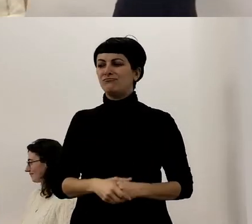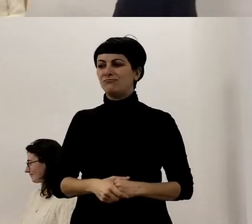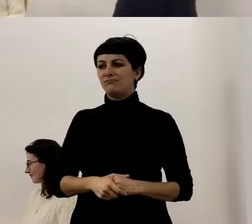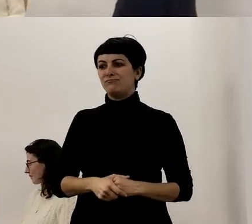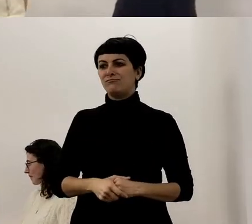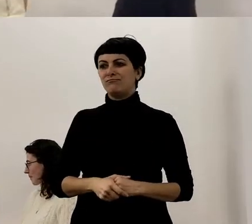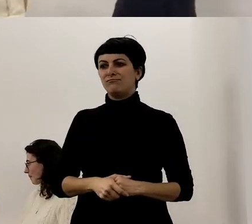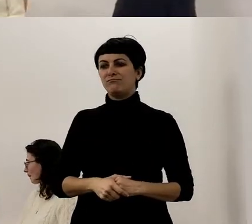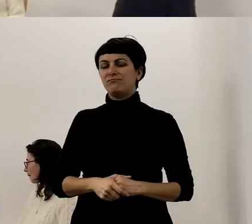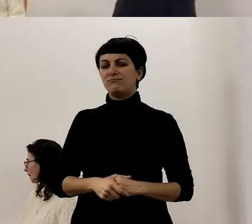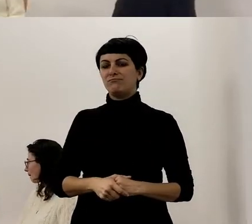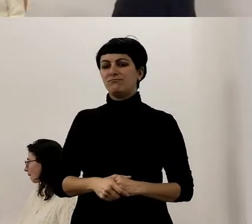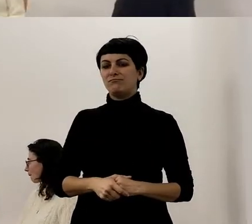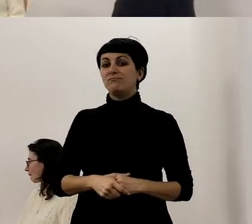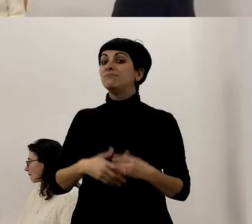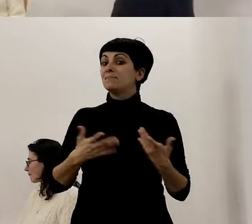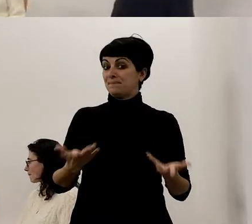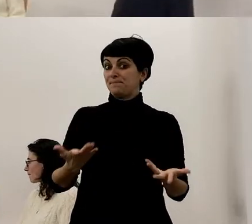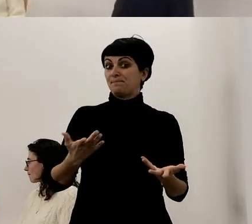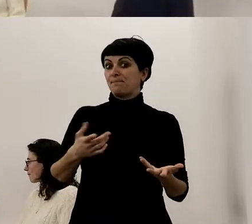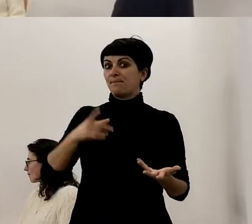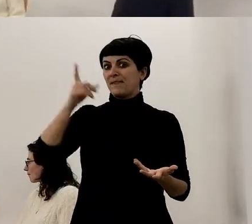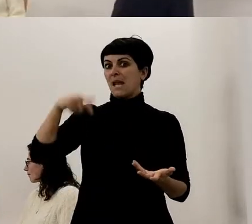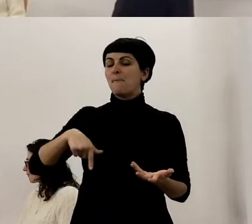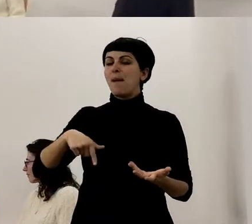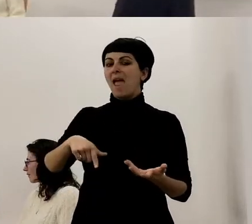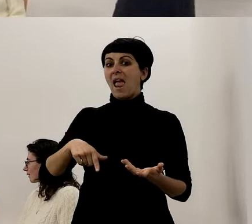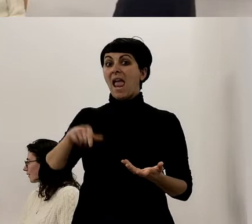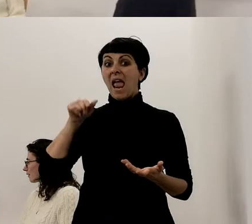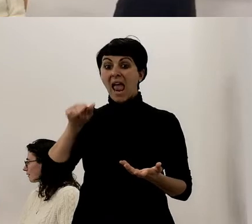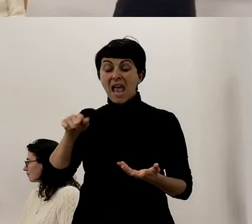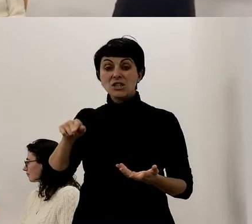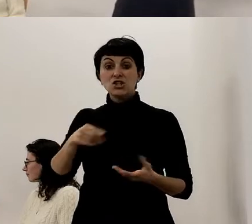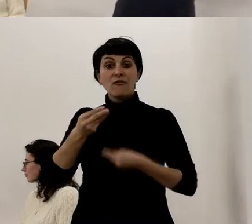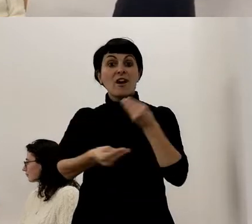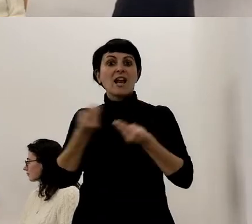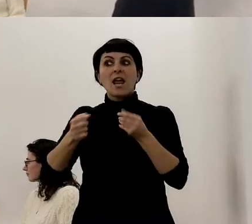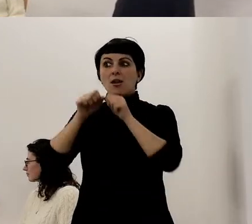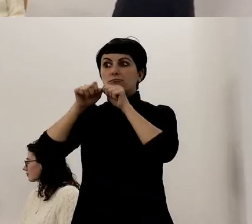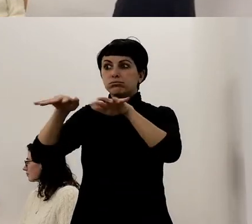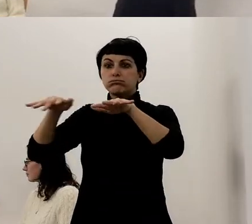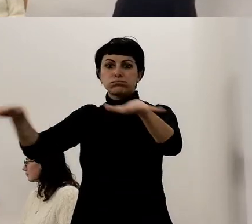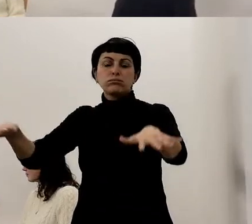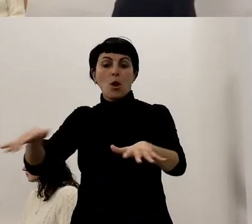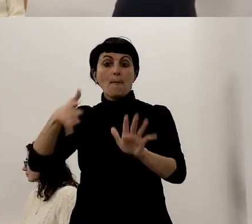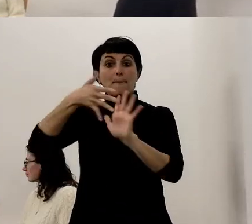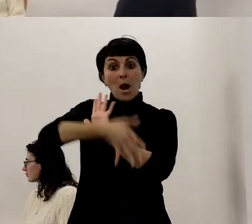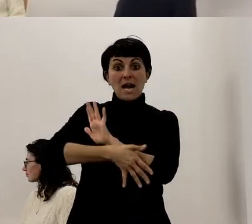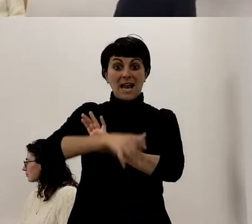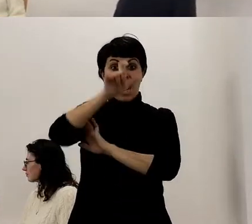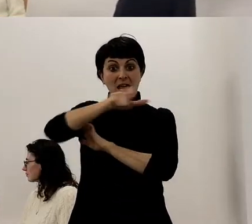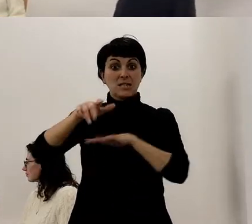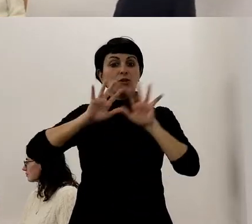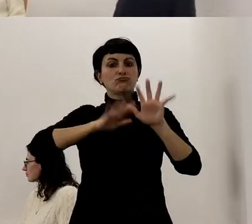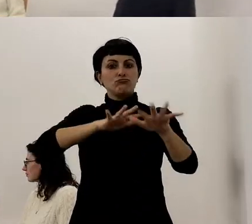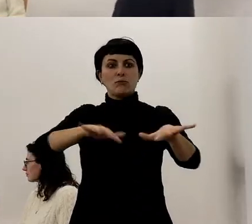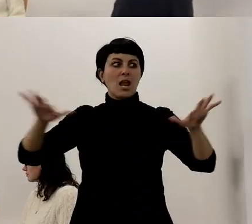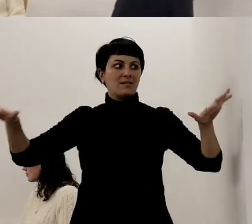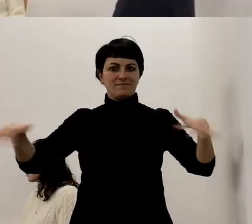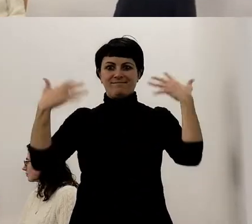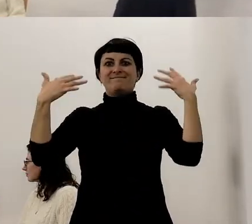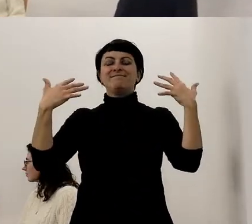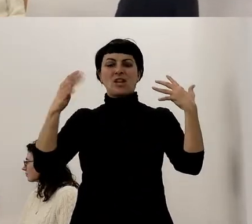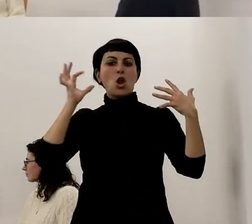A més, això ha fet efecte crida. No? Perquè passa al Cercavila i veus un munt de